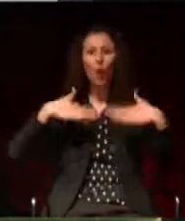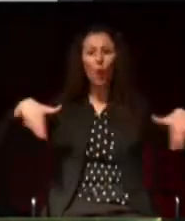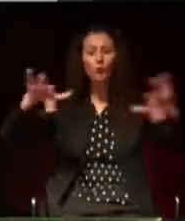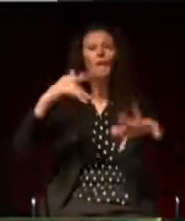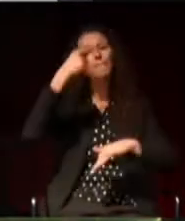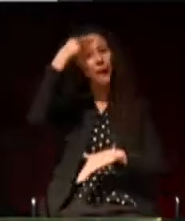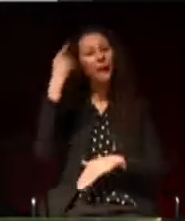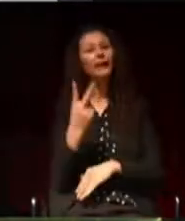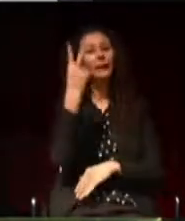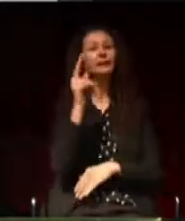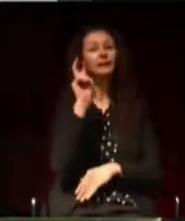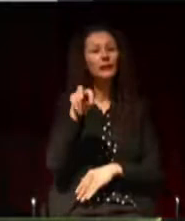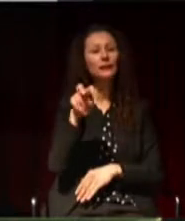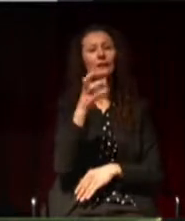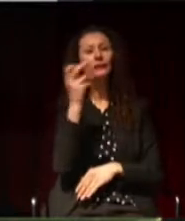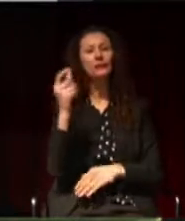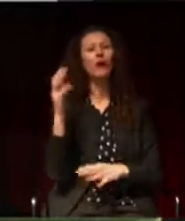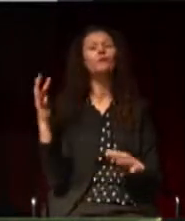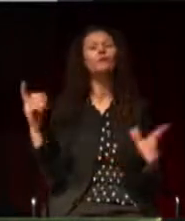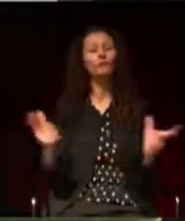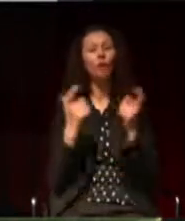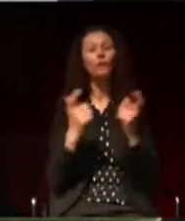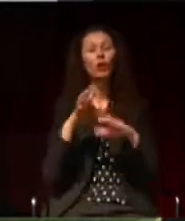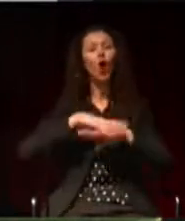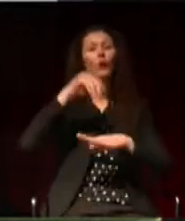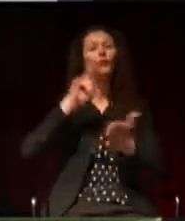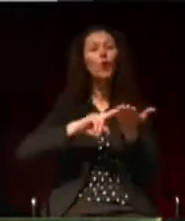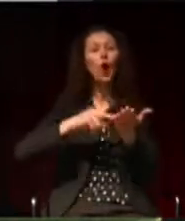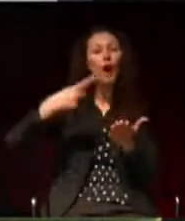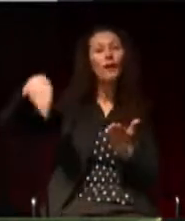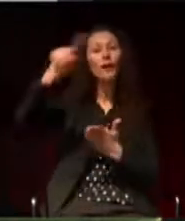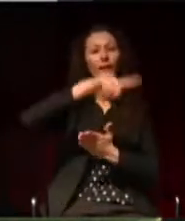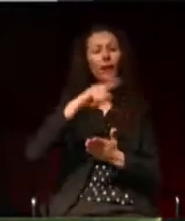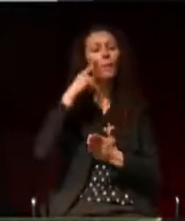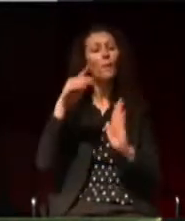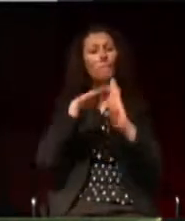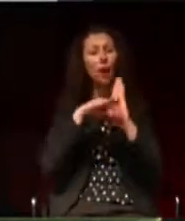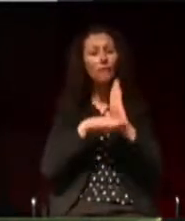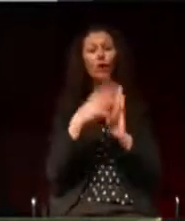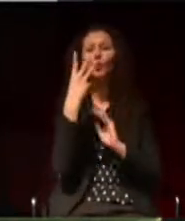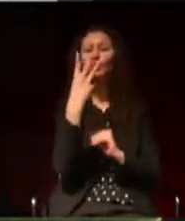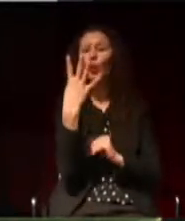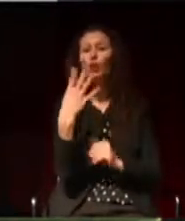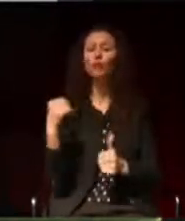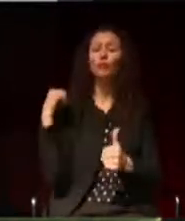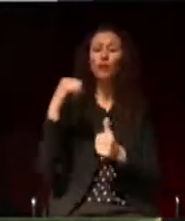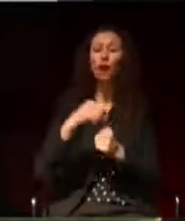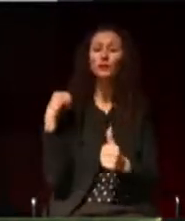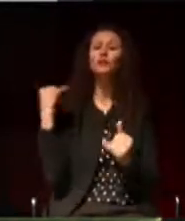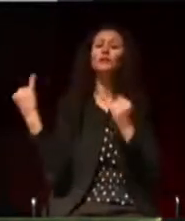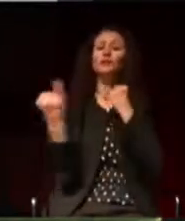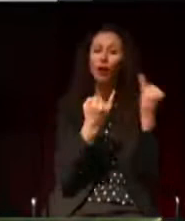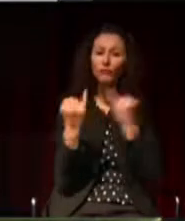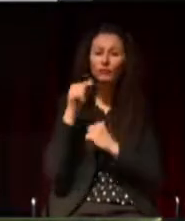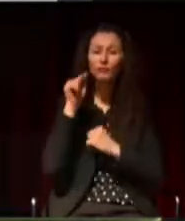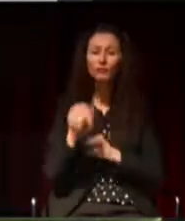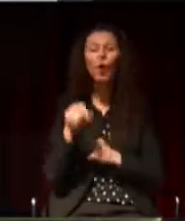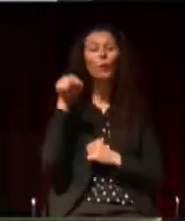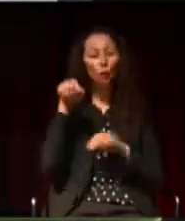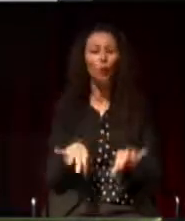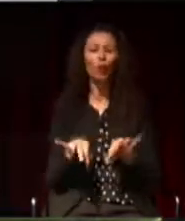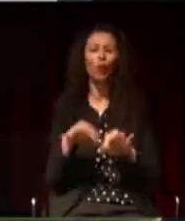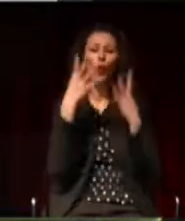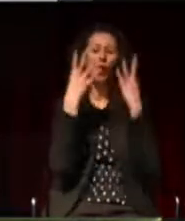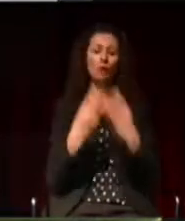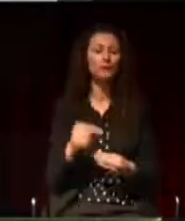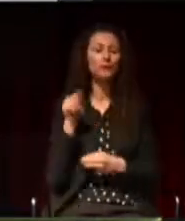belki de 7-8 toplantı sadece komisyon üyelerimizle yaptık ve her madde üzerinde belki 3-4 kez tartıştık ve bugünkü